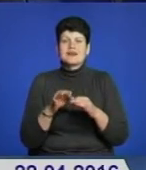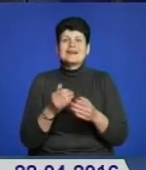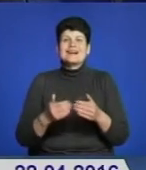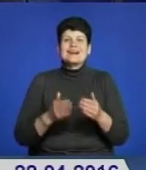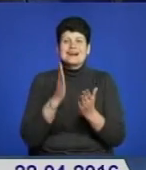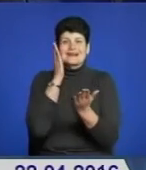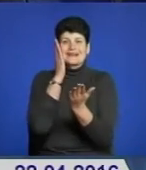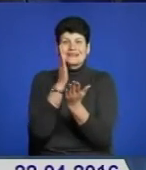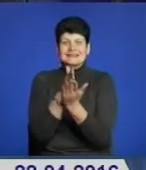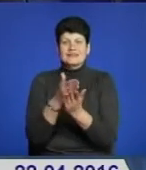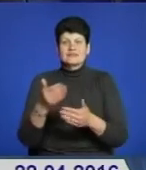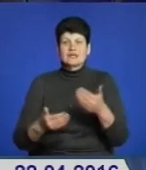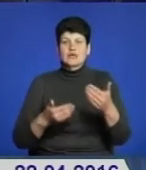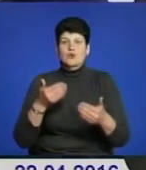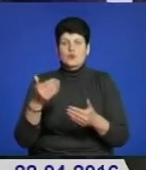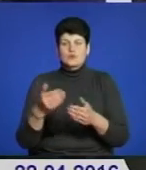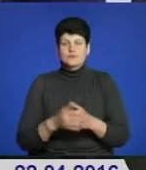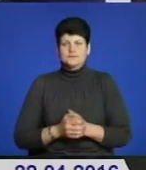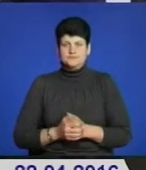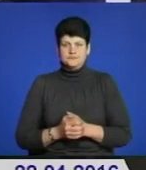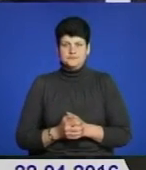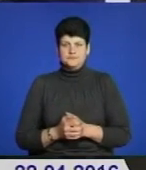кроком». Подробиці знає Наталія Михайлієва.